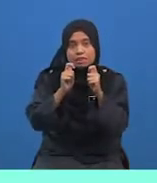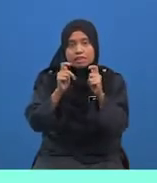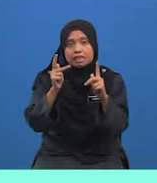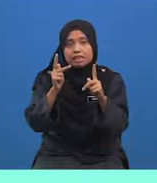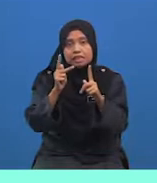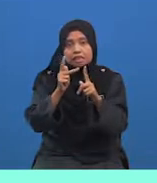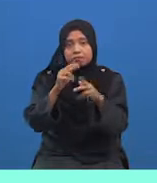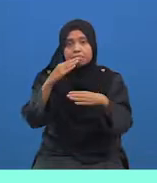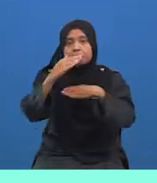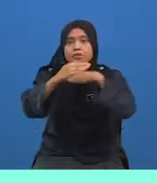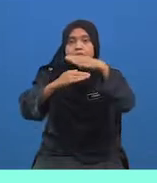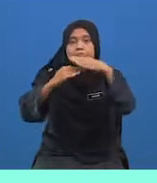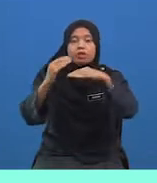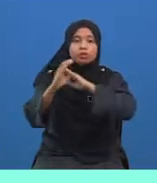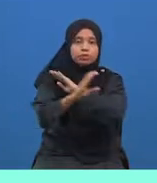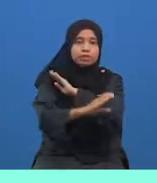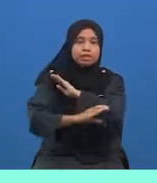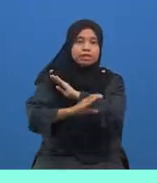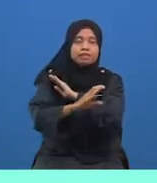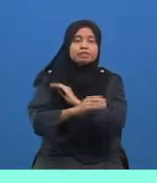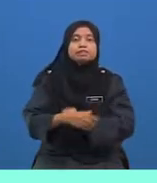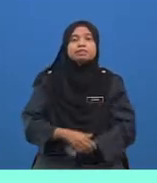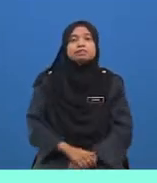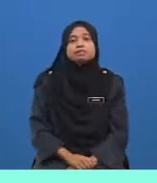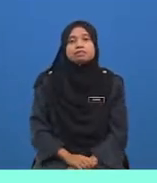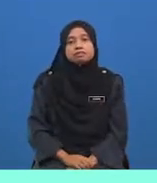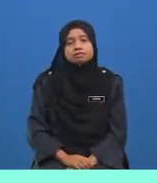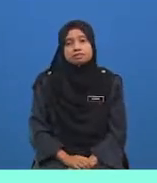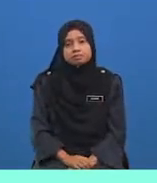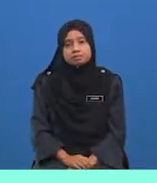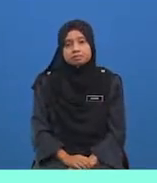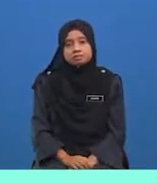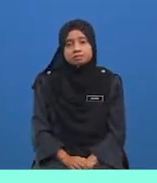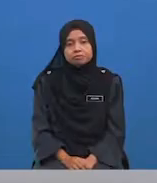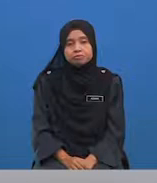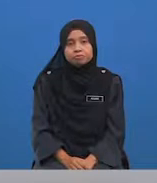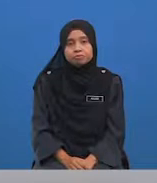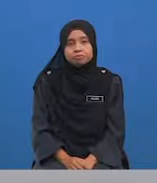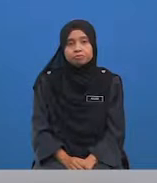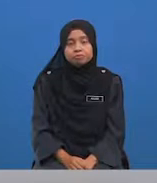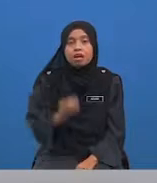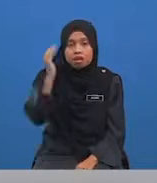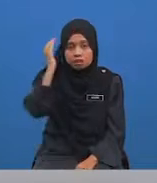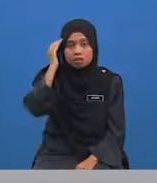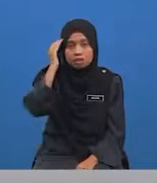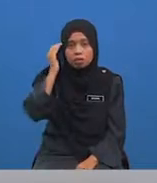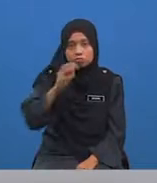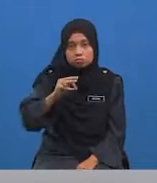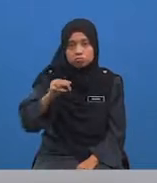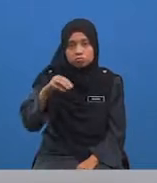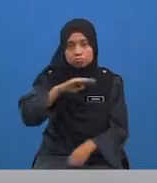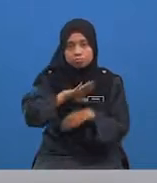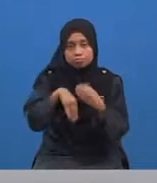telekomunikasi terhadap pembangunan negara. Tahukah murid-murid